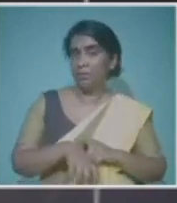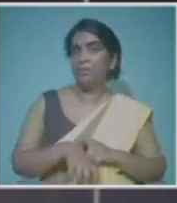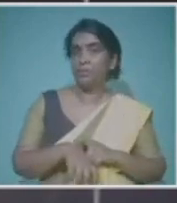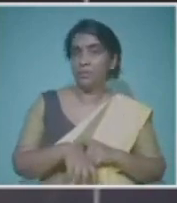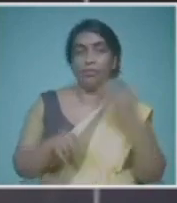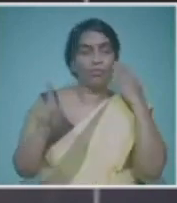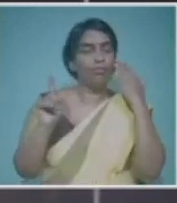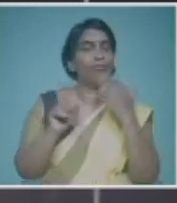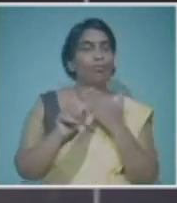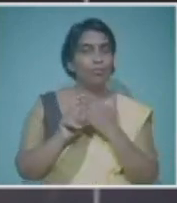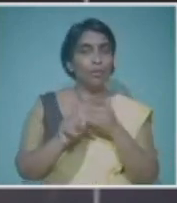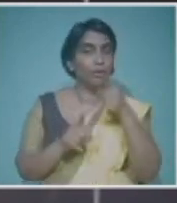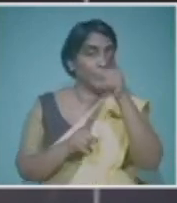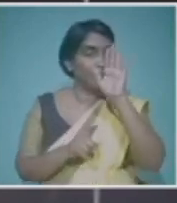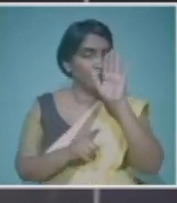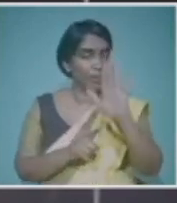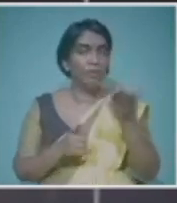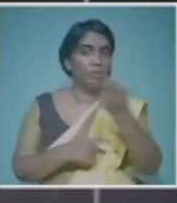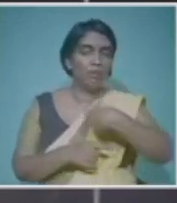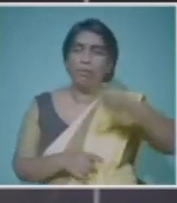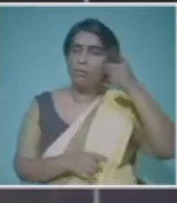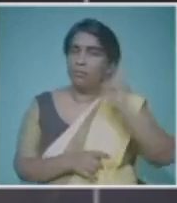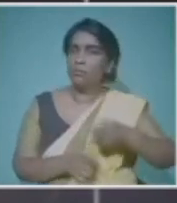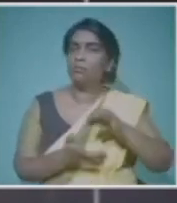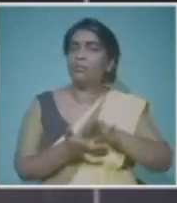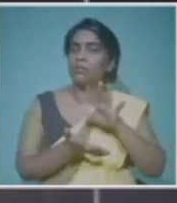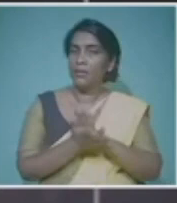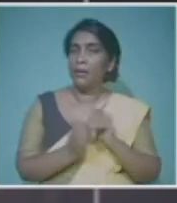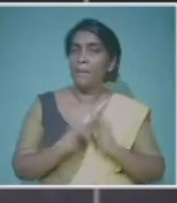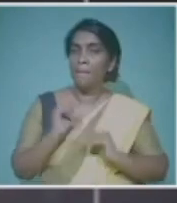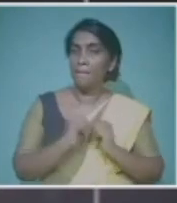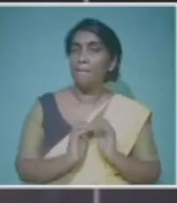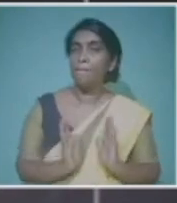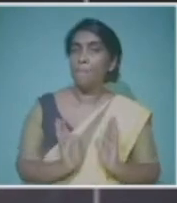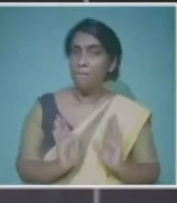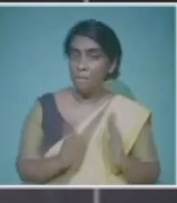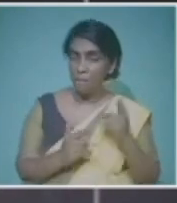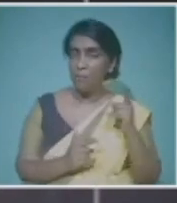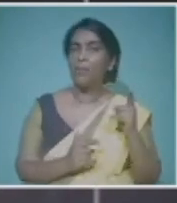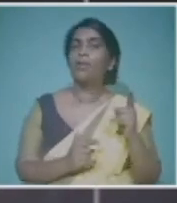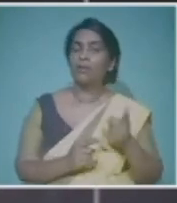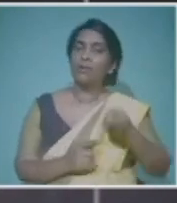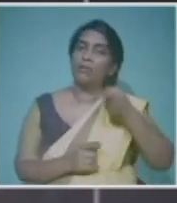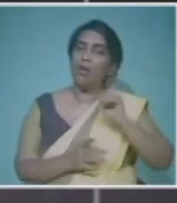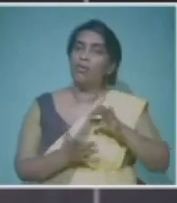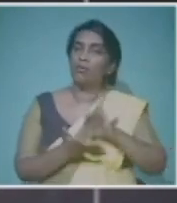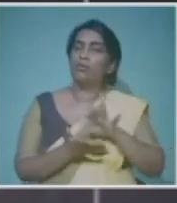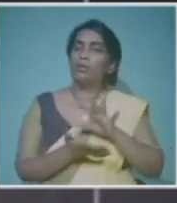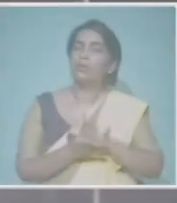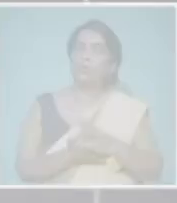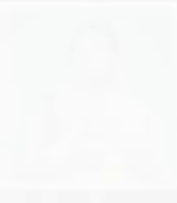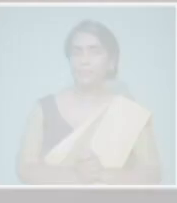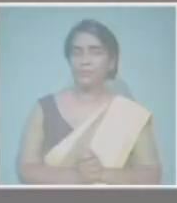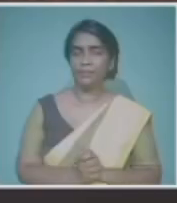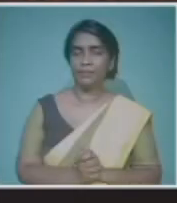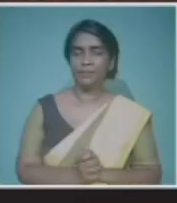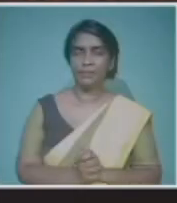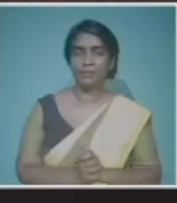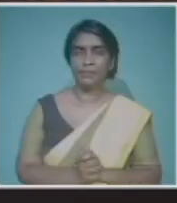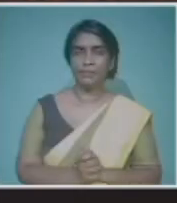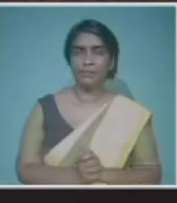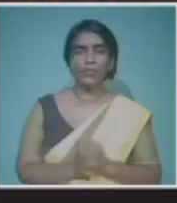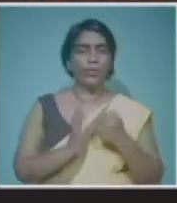මේ සම්බන්ධයෙන් ඔබලා අපේ නිර්දේශ ක්‍රියාත්මක කරන්න එකඟ වෙන්න කියලා බොහොමත්ම ස්තුතියි.